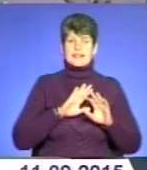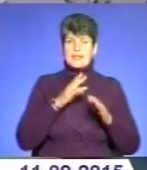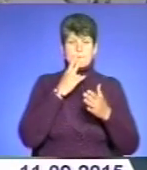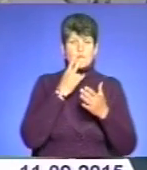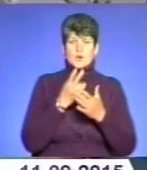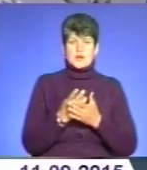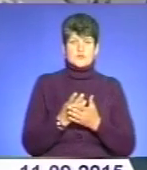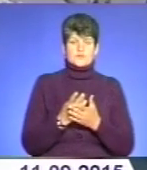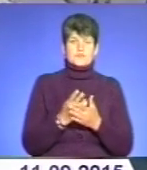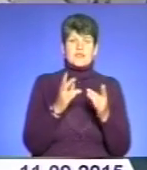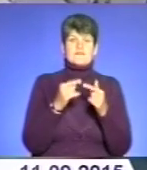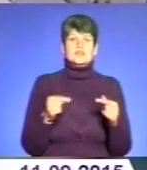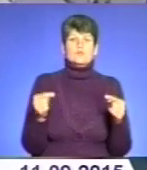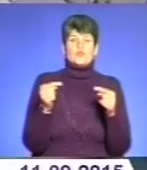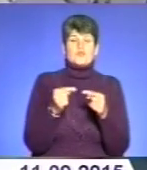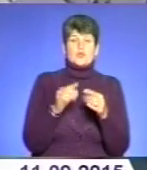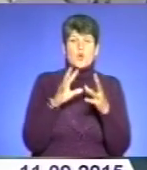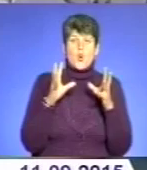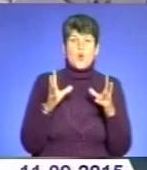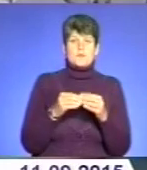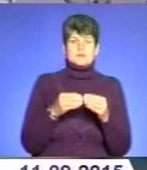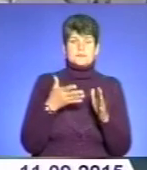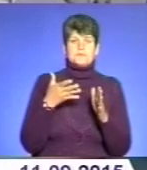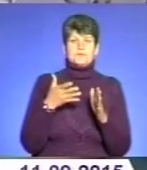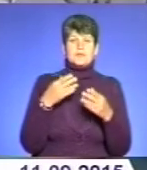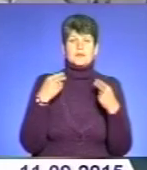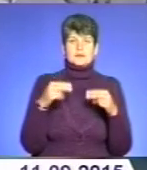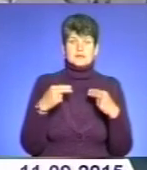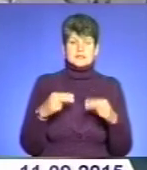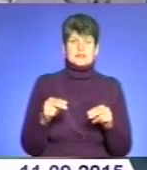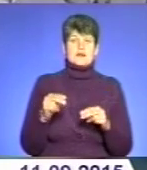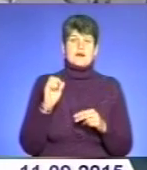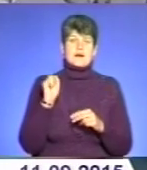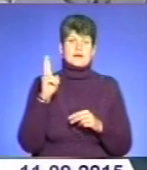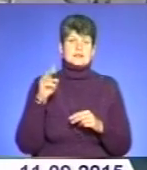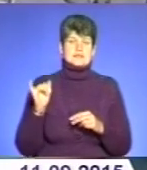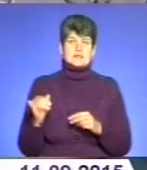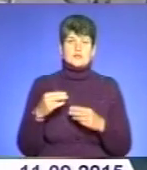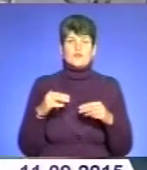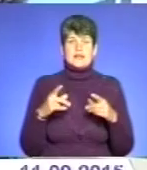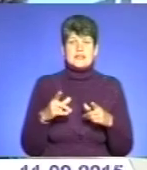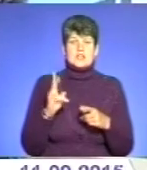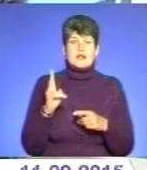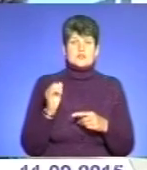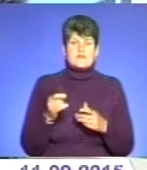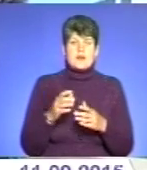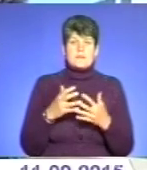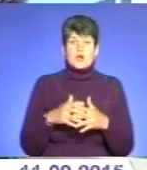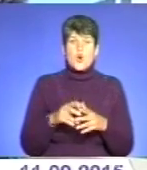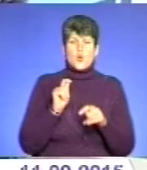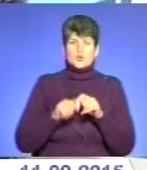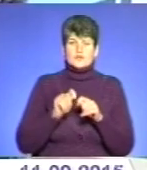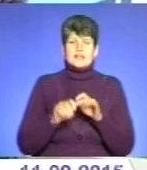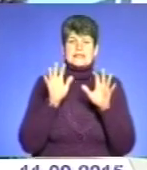показувати відповідний обсяг реалізації підакцизних товарів через відповідний касовий апарат. Контролювати